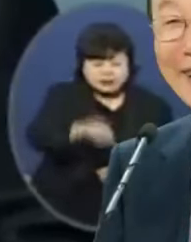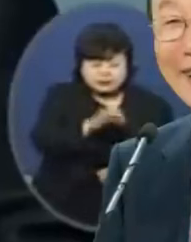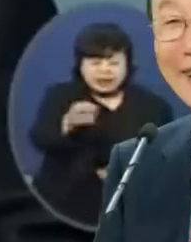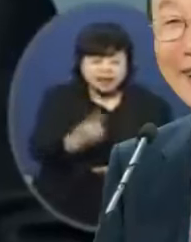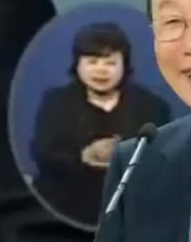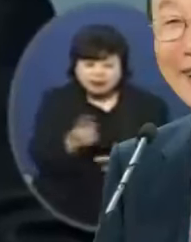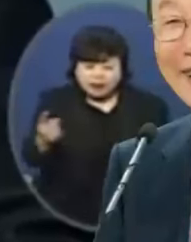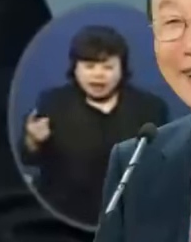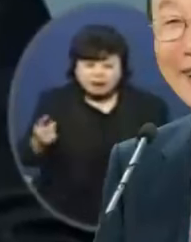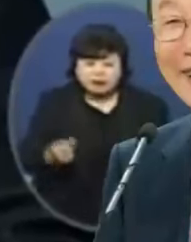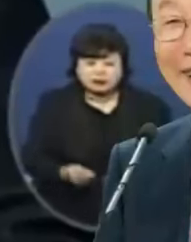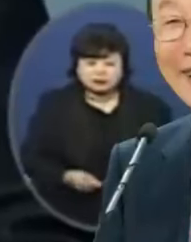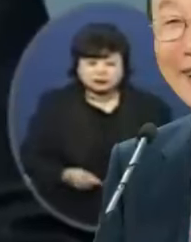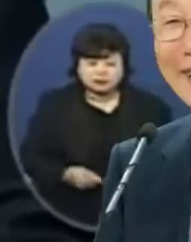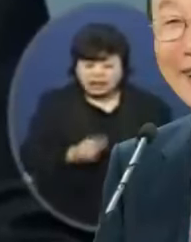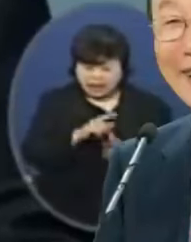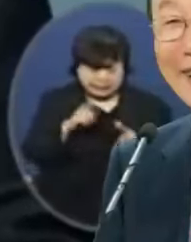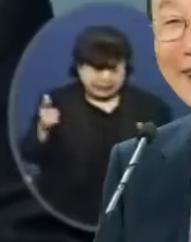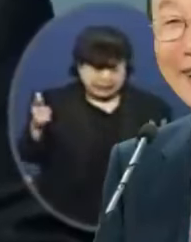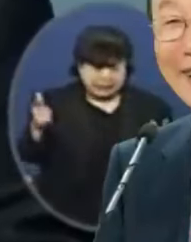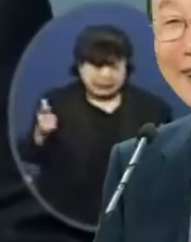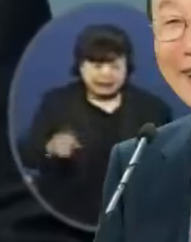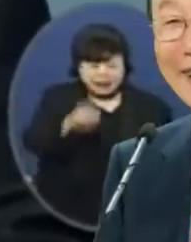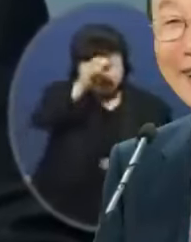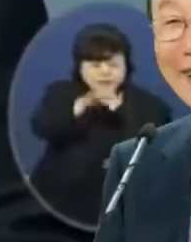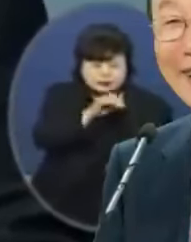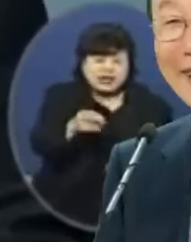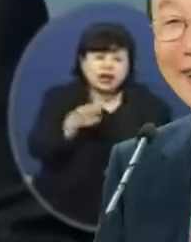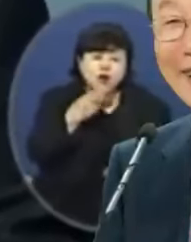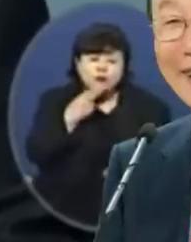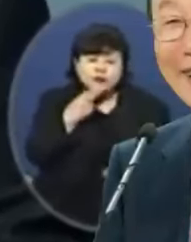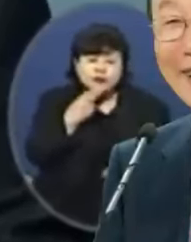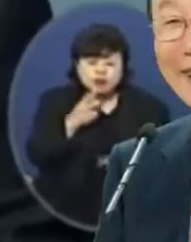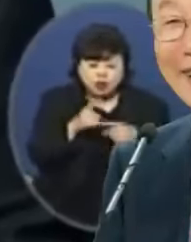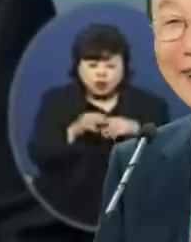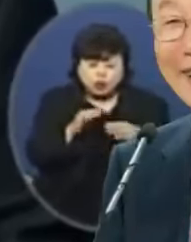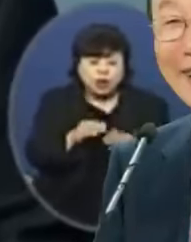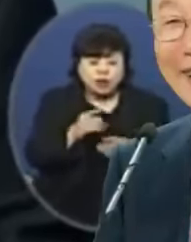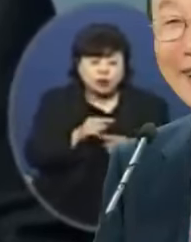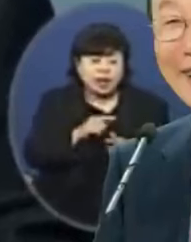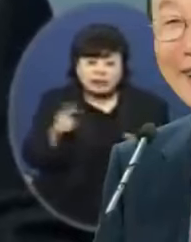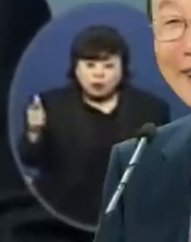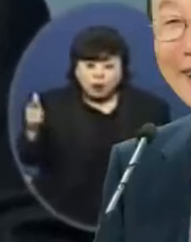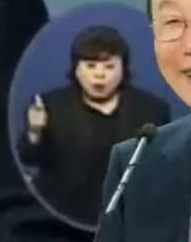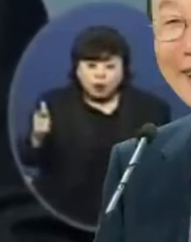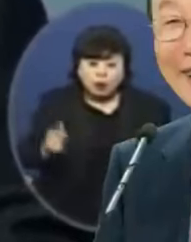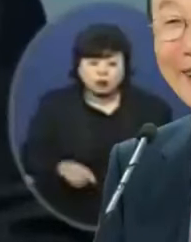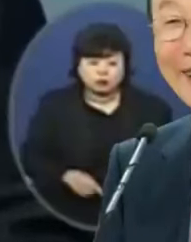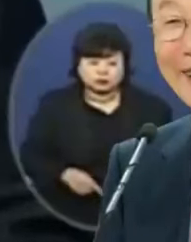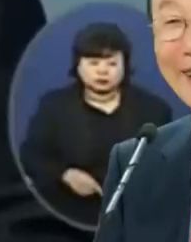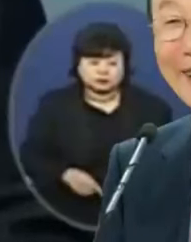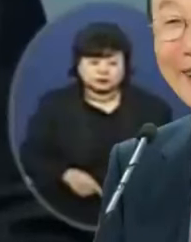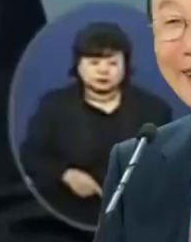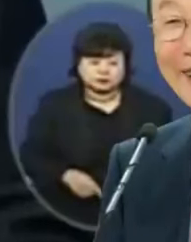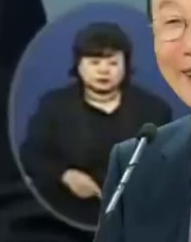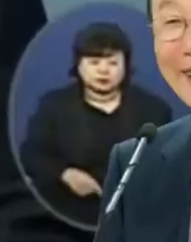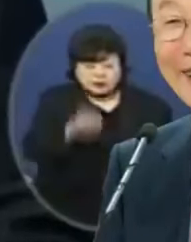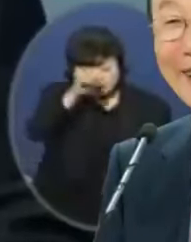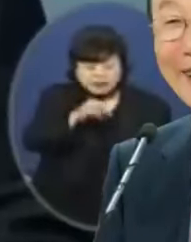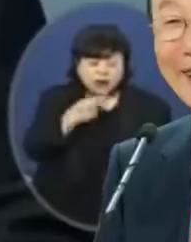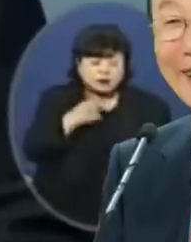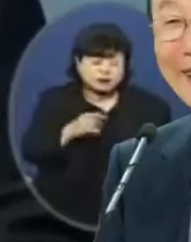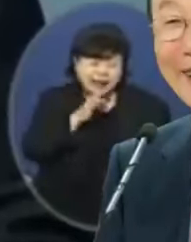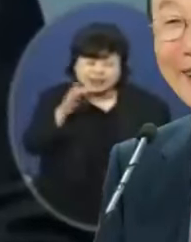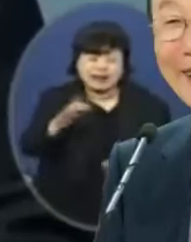떠나시는 신자가 아닙니다. 십자가 없는 교회는 교회가 아닙니다. 십자가 없는 신앙인은 신앙이 아닙니다.